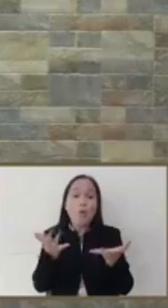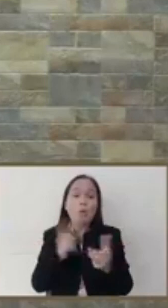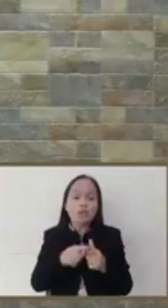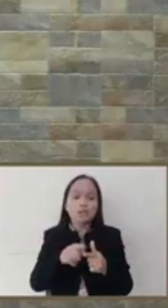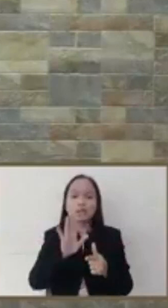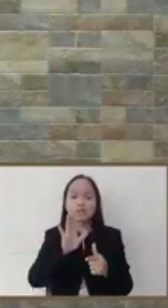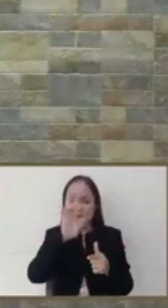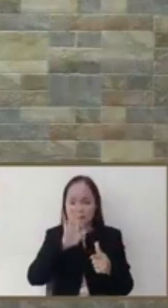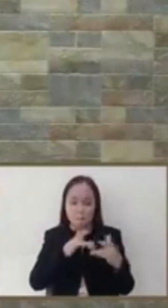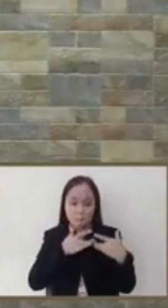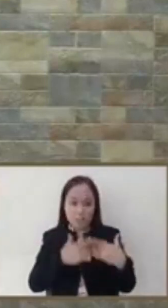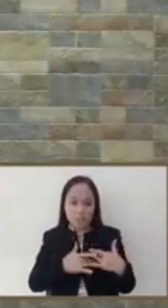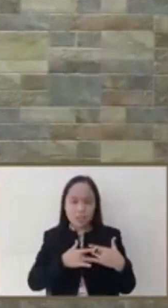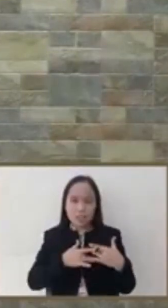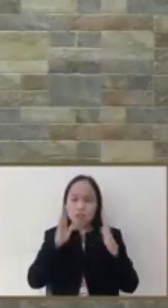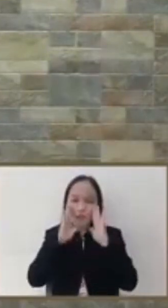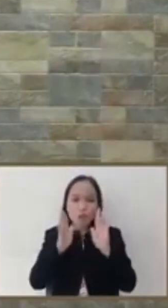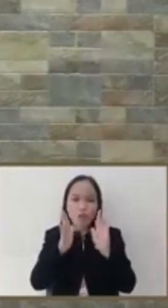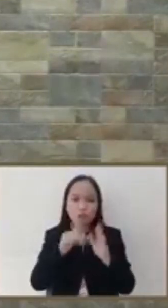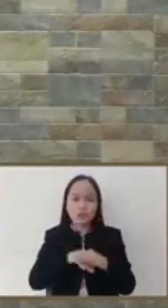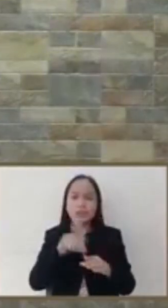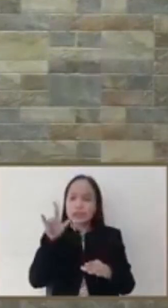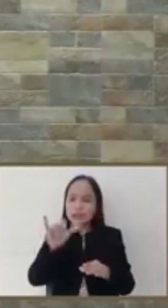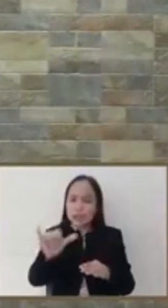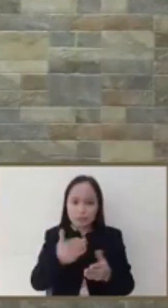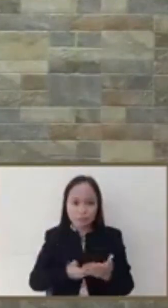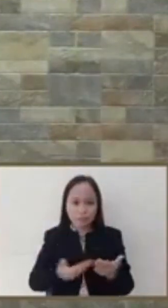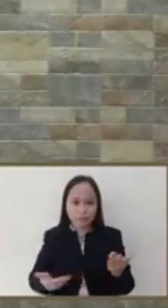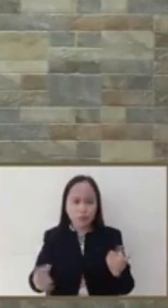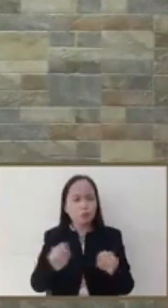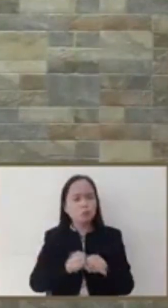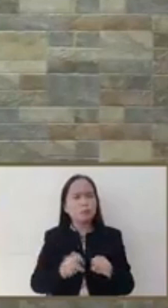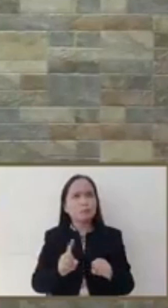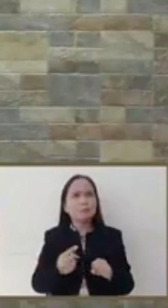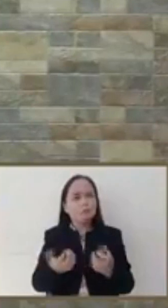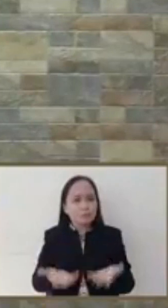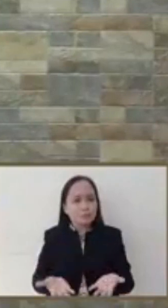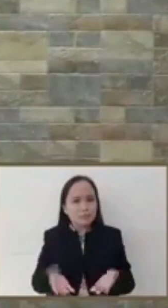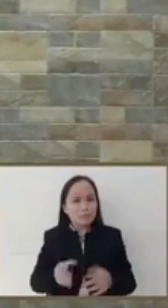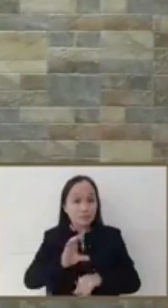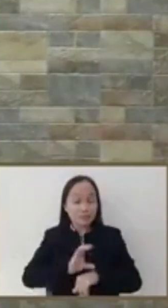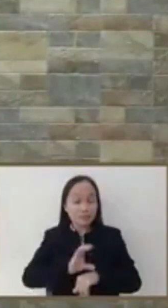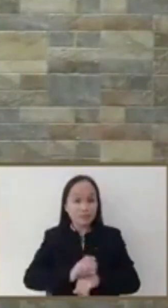ang napakahalaga. Ano po yun? Ano po yung mga bagay sa punto natin dito sa ating simbahan?